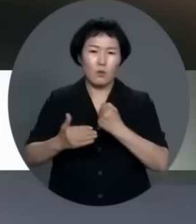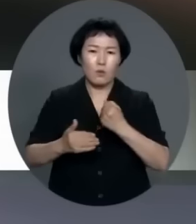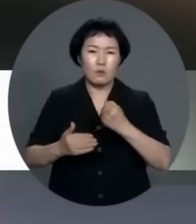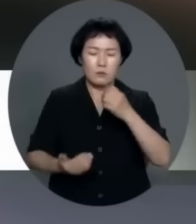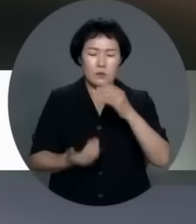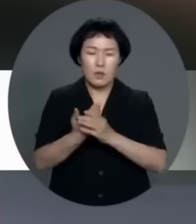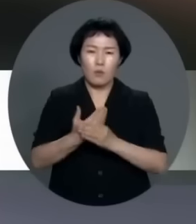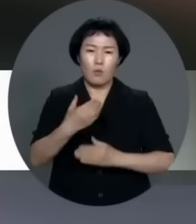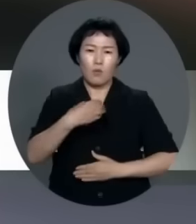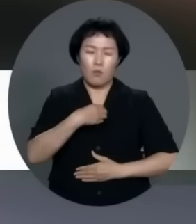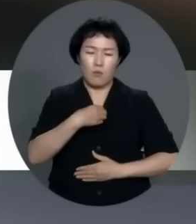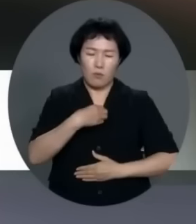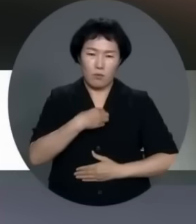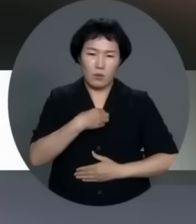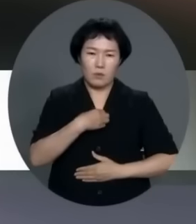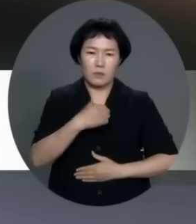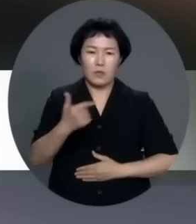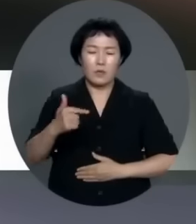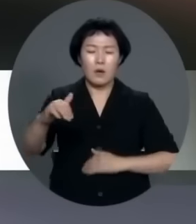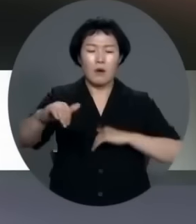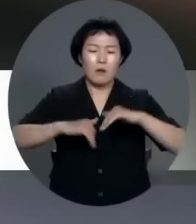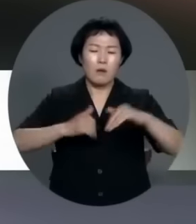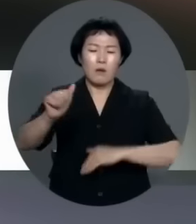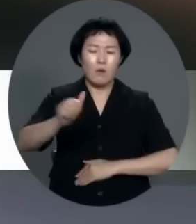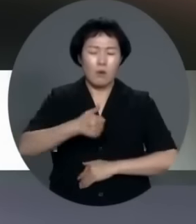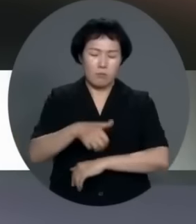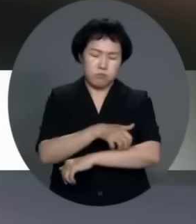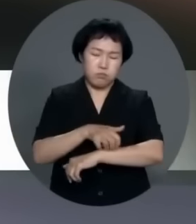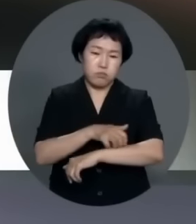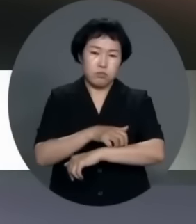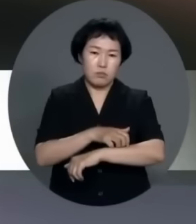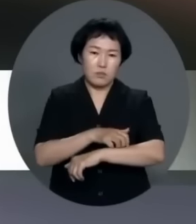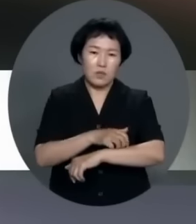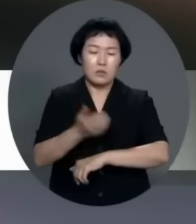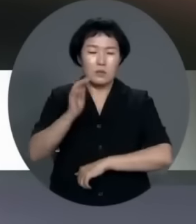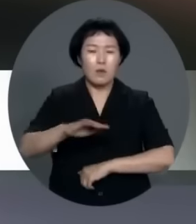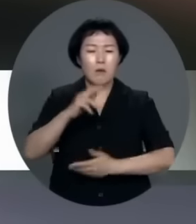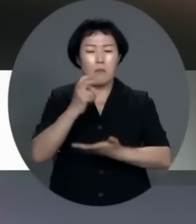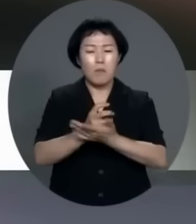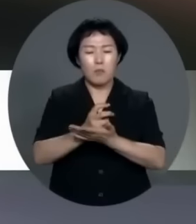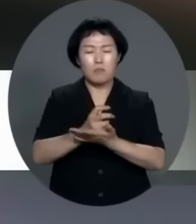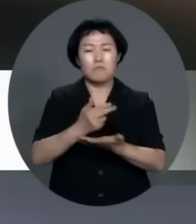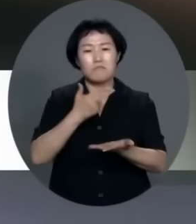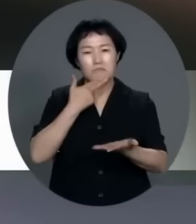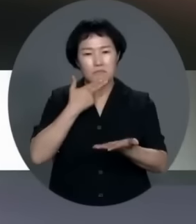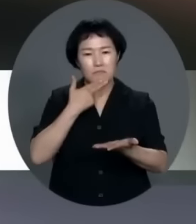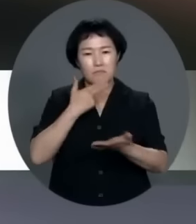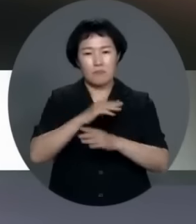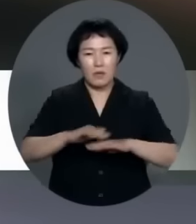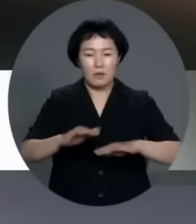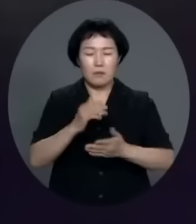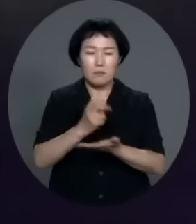마을 길 이용하기도 쉽지 않다고 하는데 규제할 방법이 마땅치 않습니다. 손은민 기자가 취재했습니다.